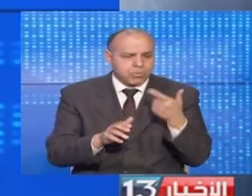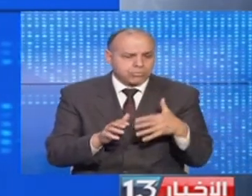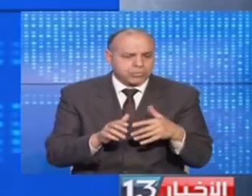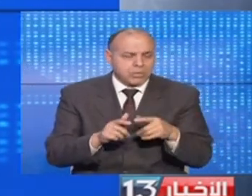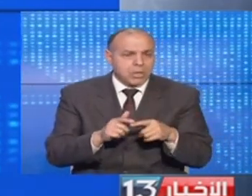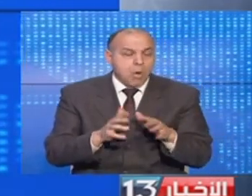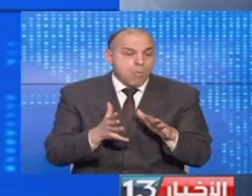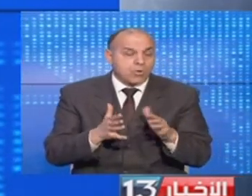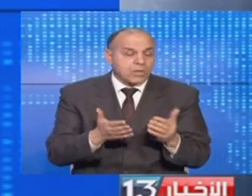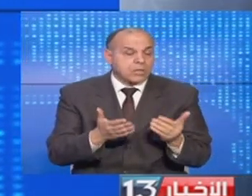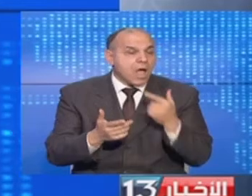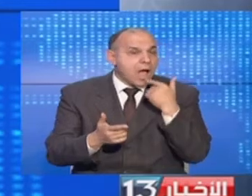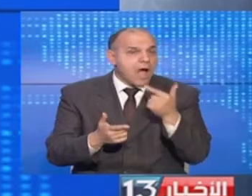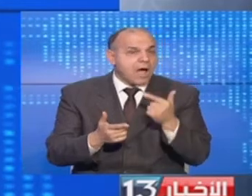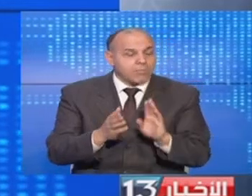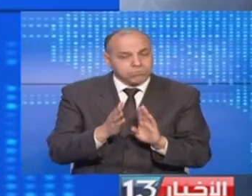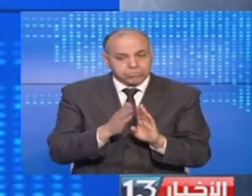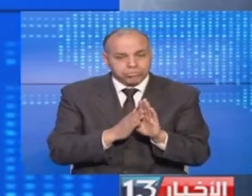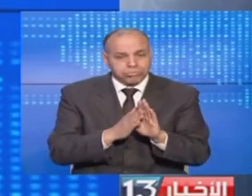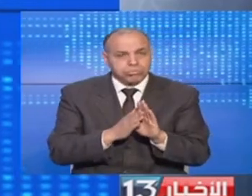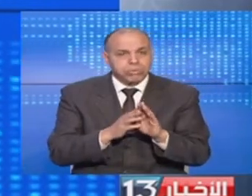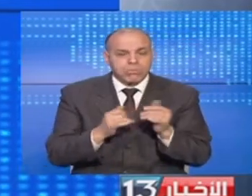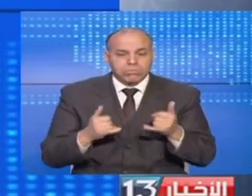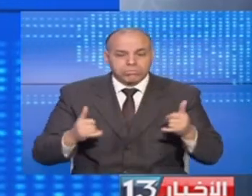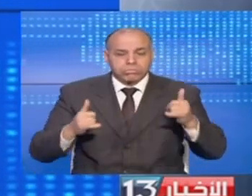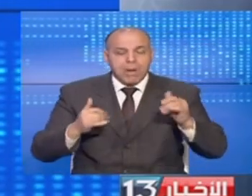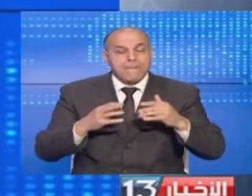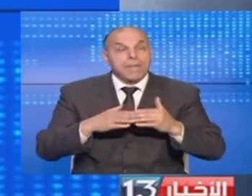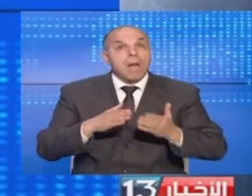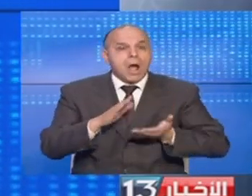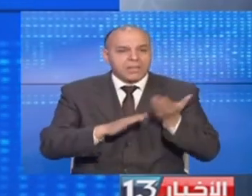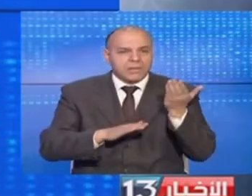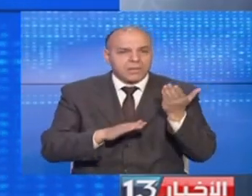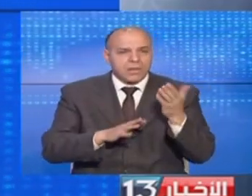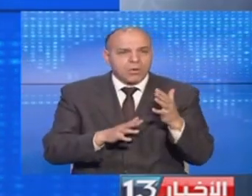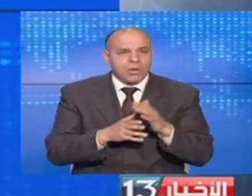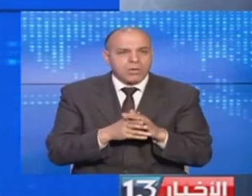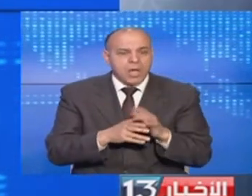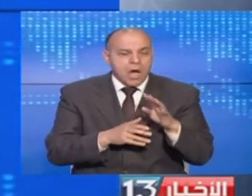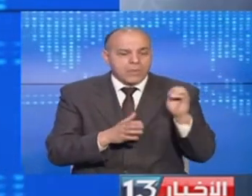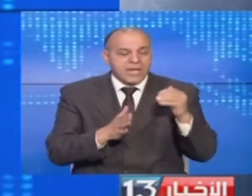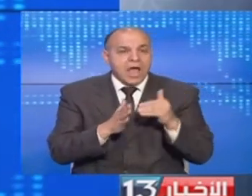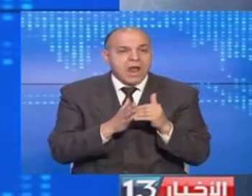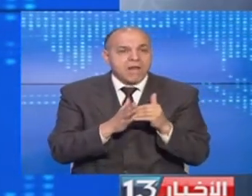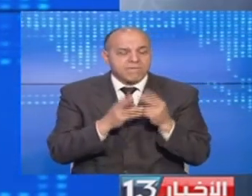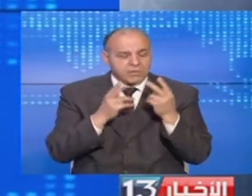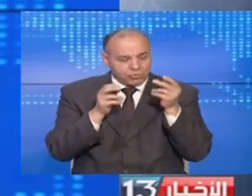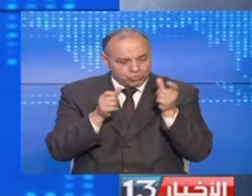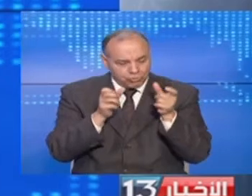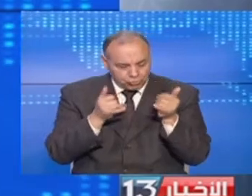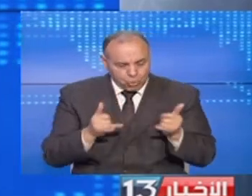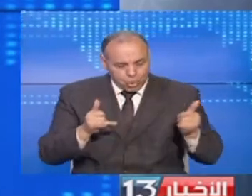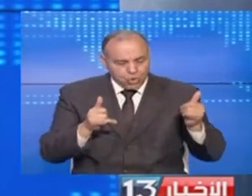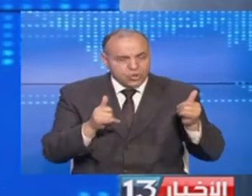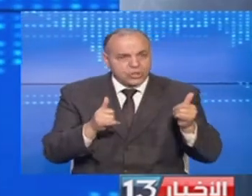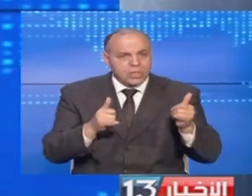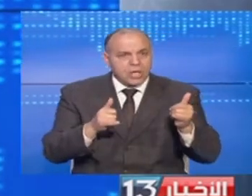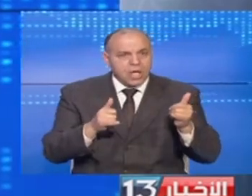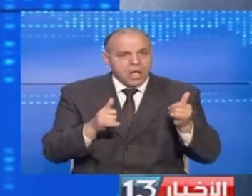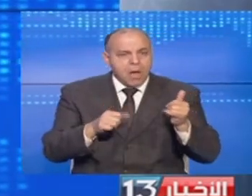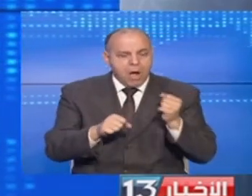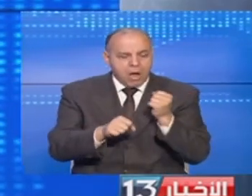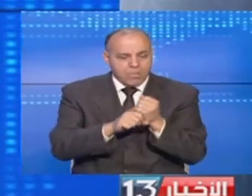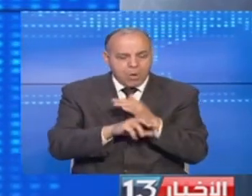ومن المنتظر ان ترتفع طاقه استيعاب هذا الملعب الى نحو اربعين الف متفرج بعد نهايه